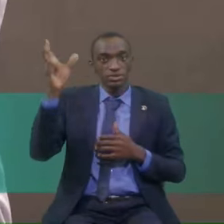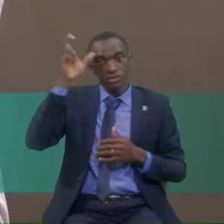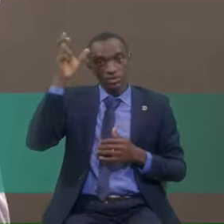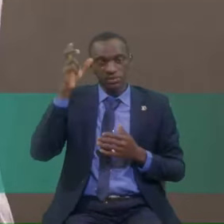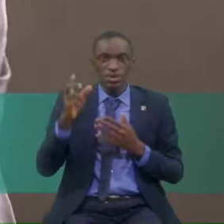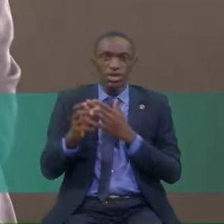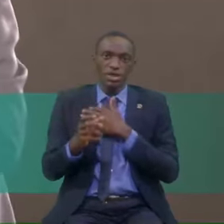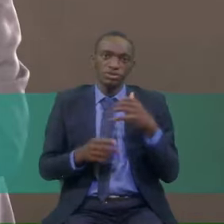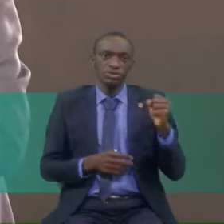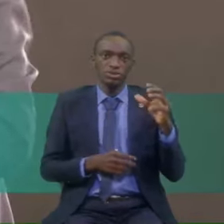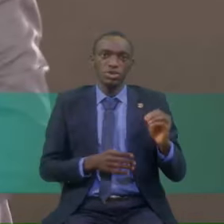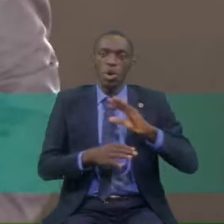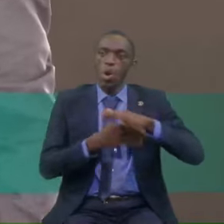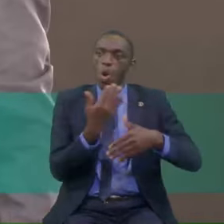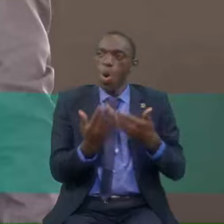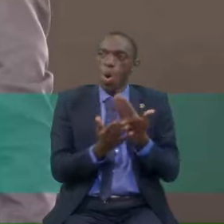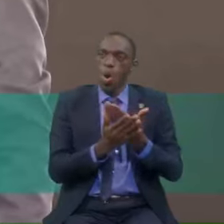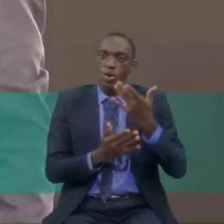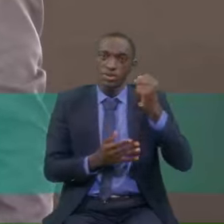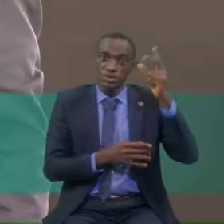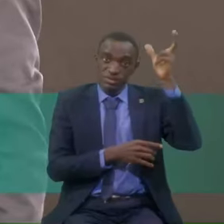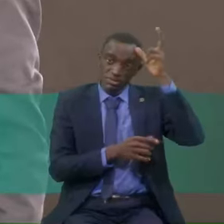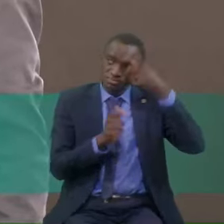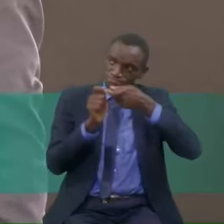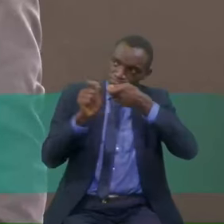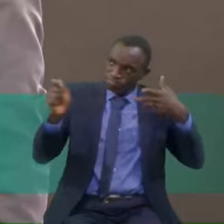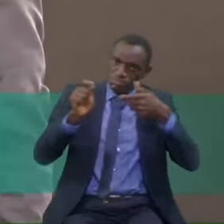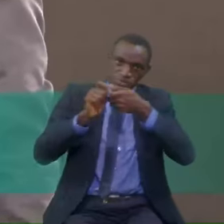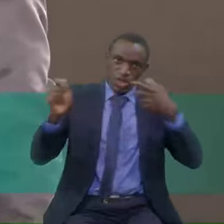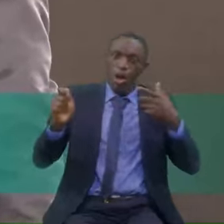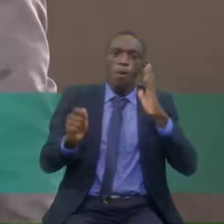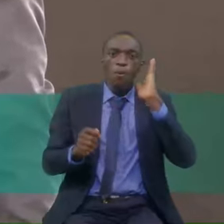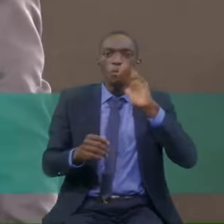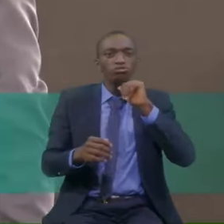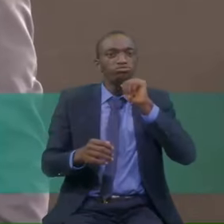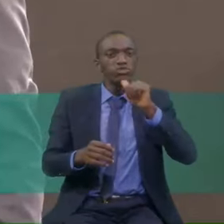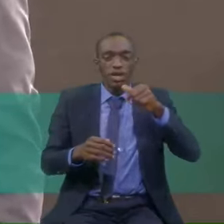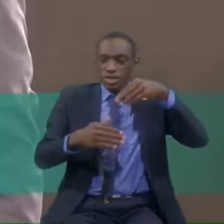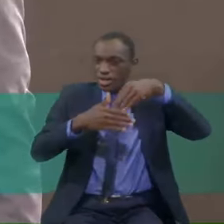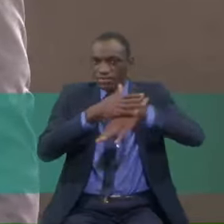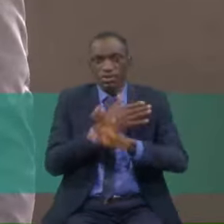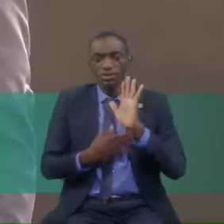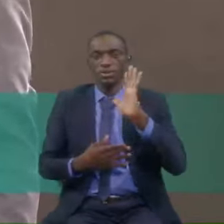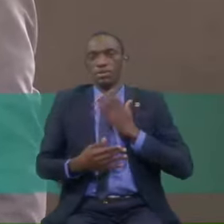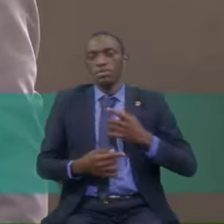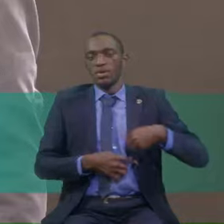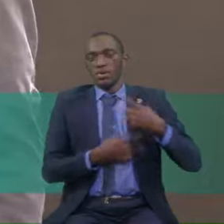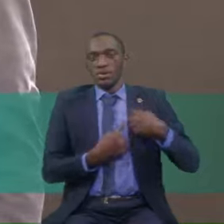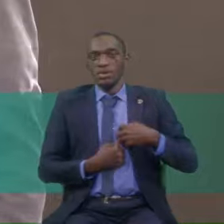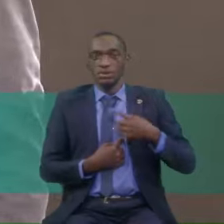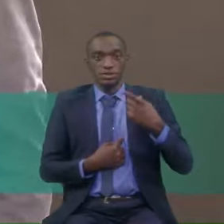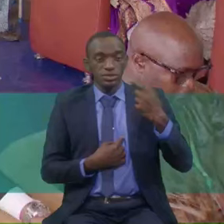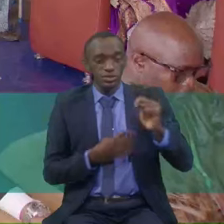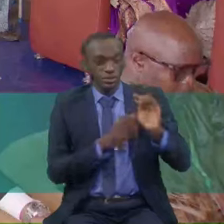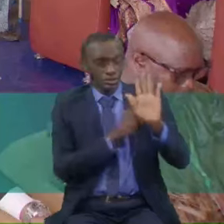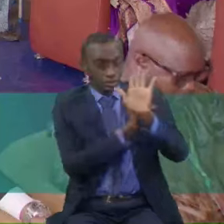Tous les traits enflammés, toutes les flèches de Satan ne vont pas pénétrer notre cœur.